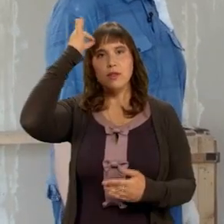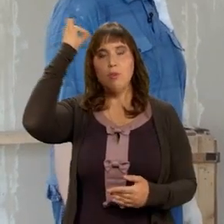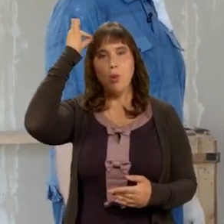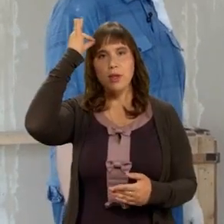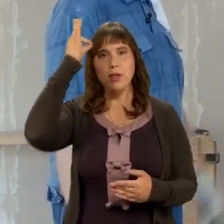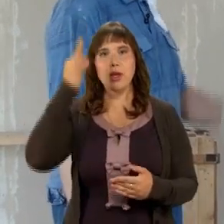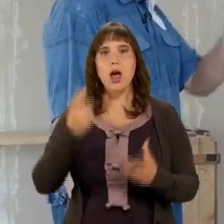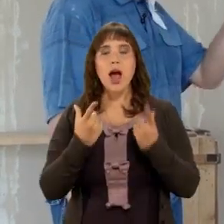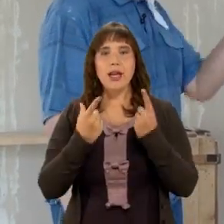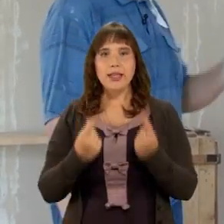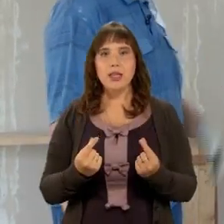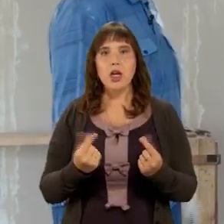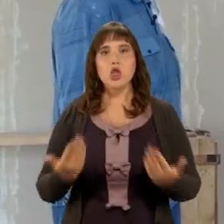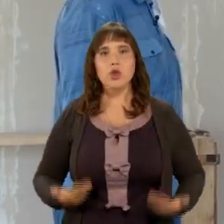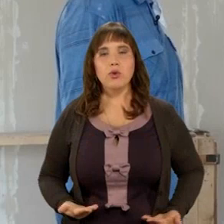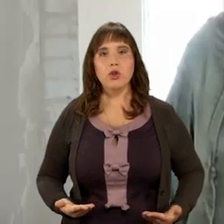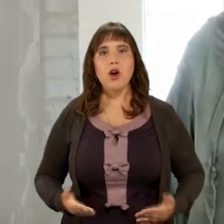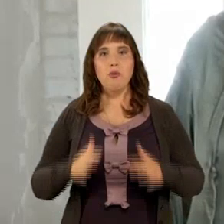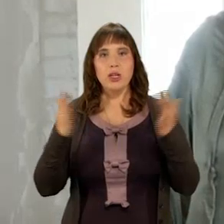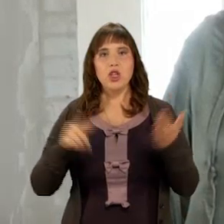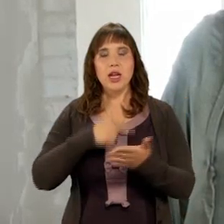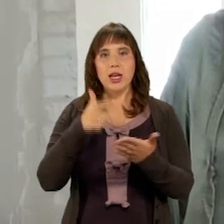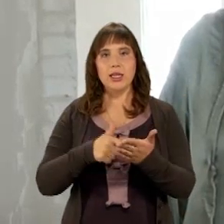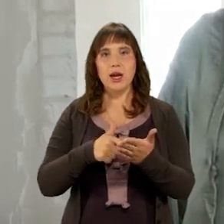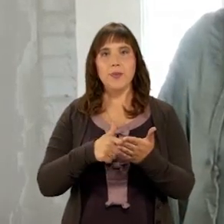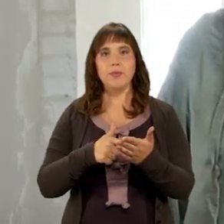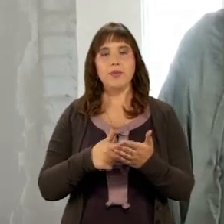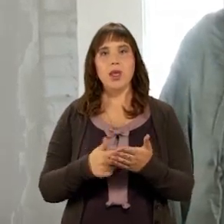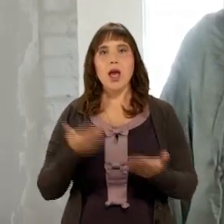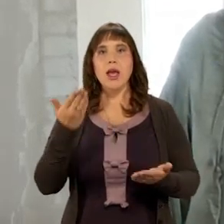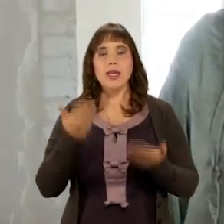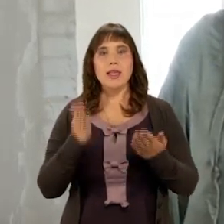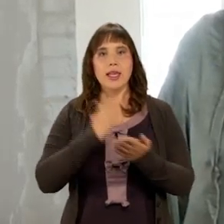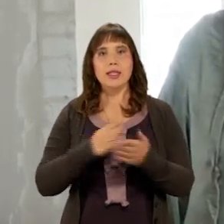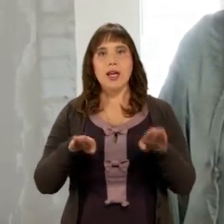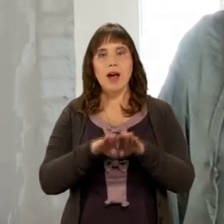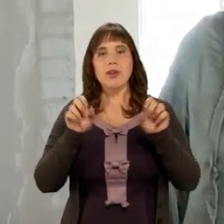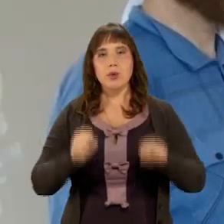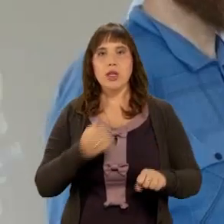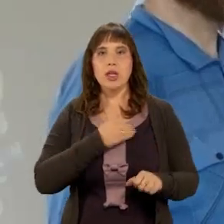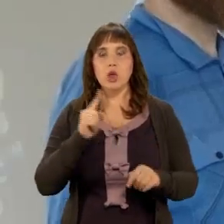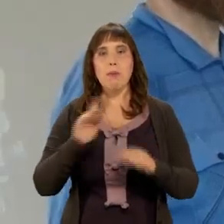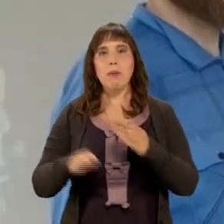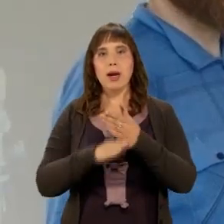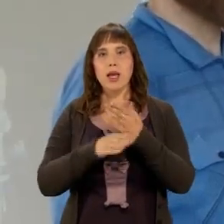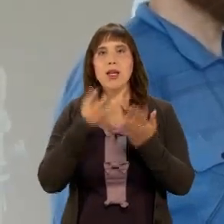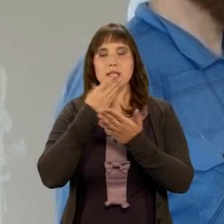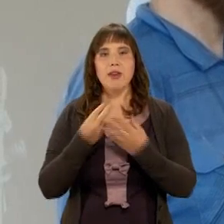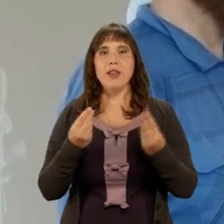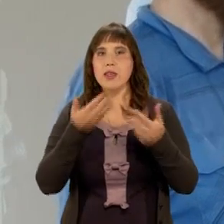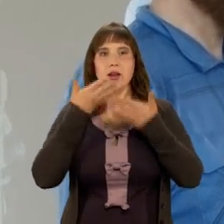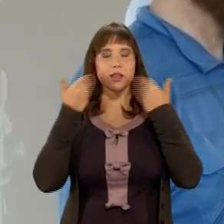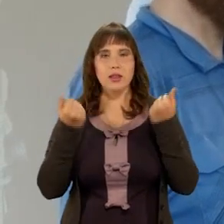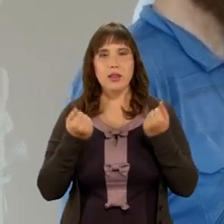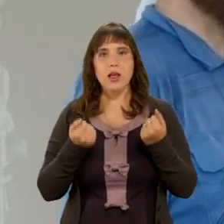это самое, где-то живут в каких-то мегаполисах. Есть такая возможность, хотелось бы, чтобы нам помогли. Что своих финансов нет